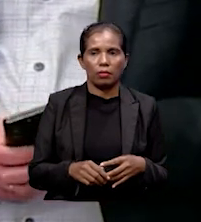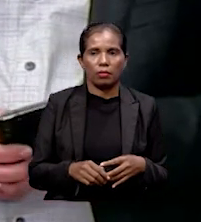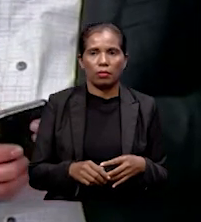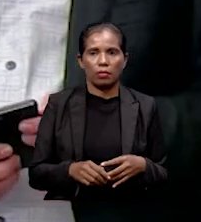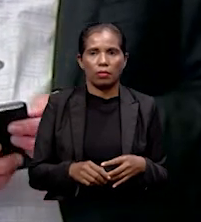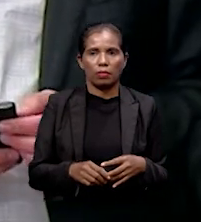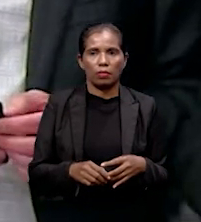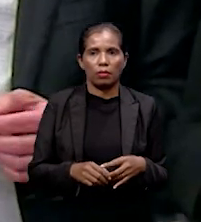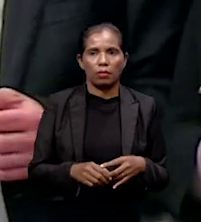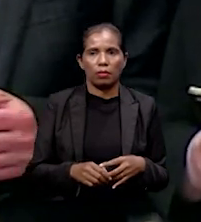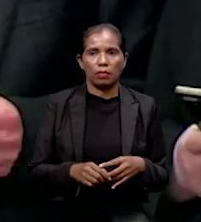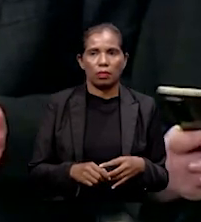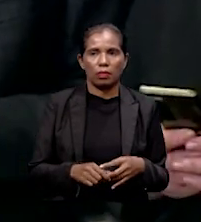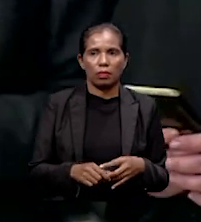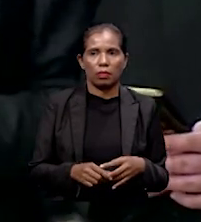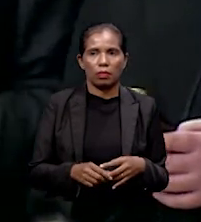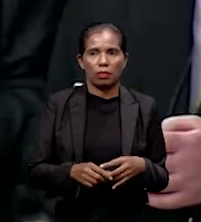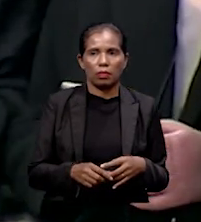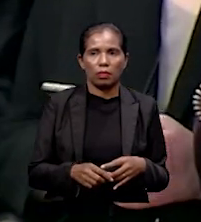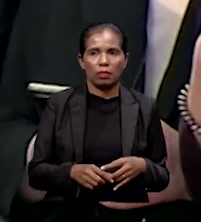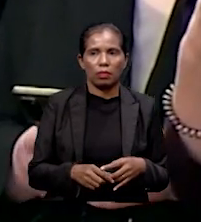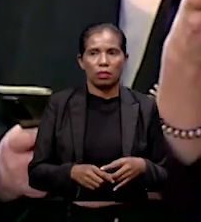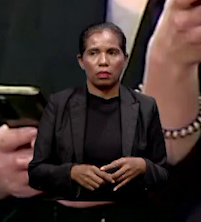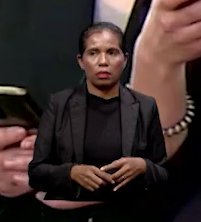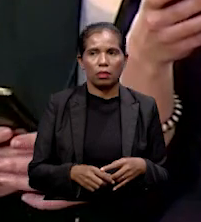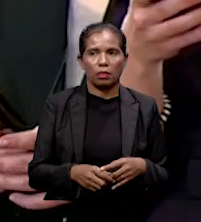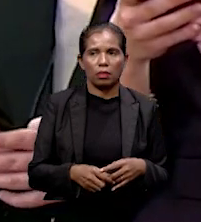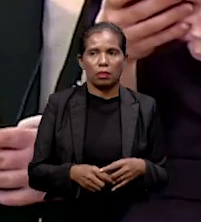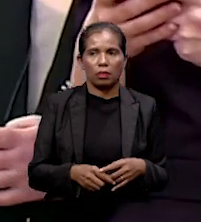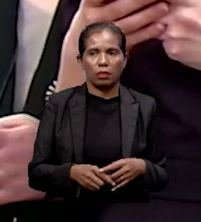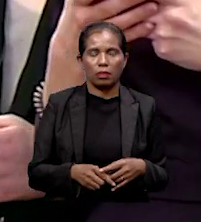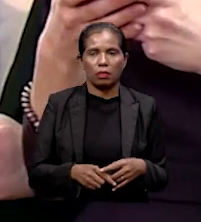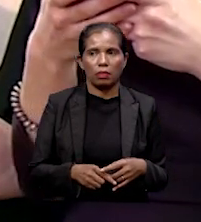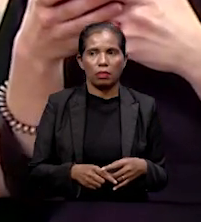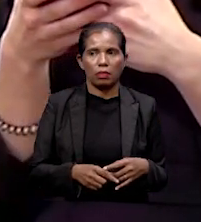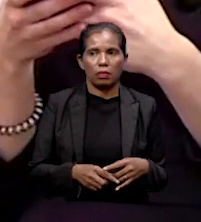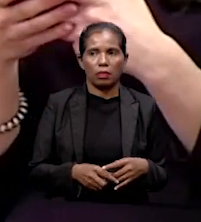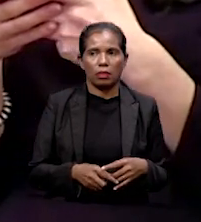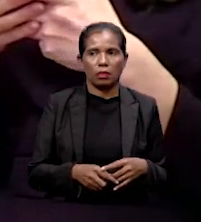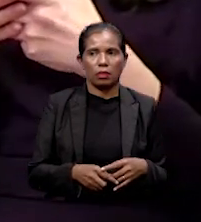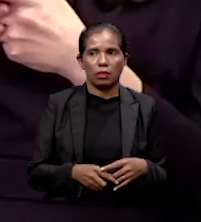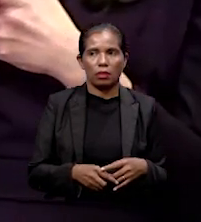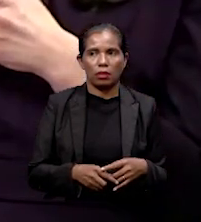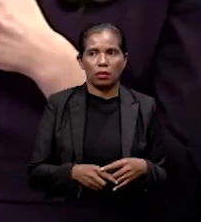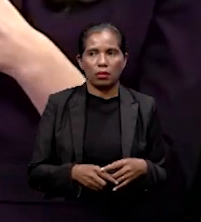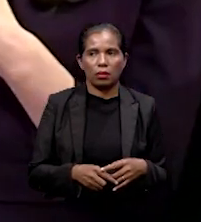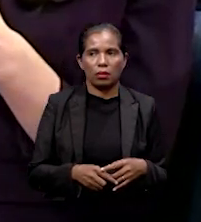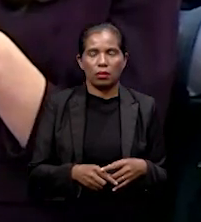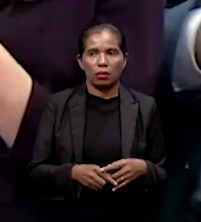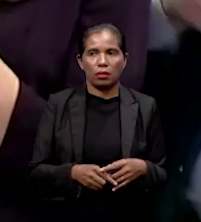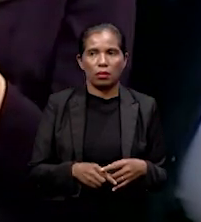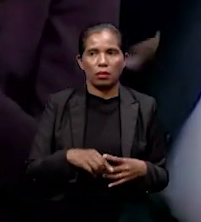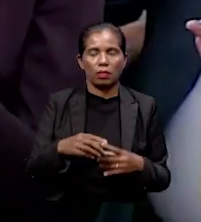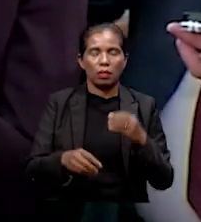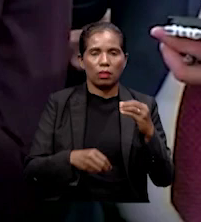она не работает так, скажем, как наша С-300. Но, тем не менее, ведь... Relación